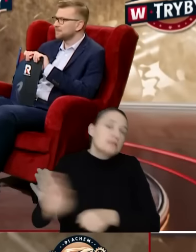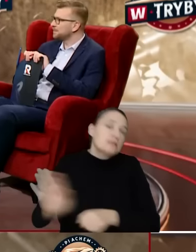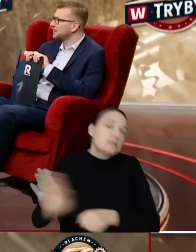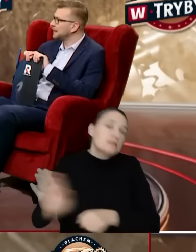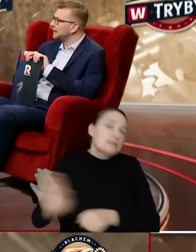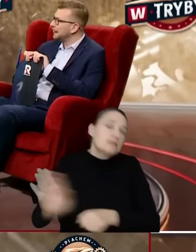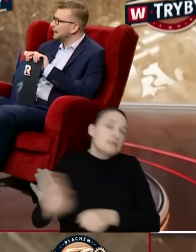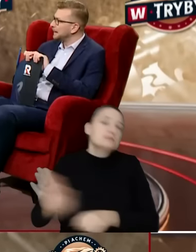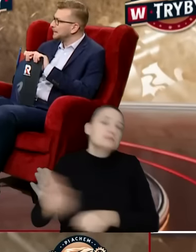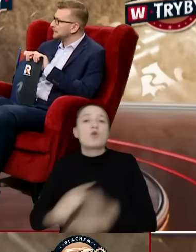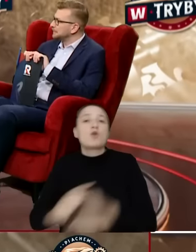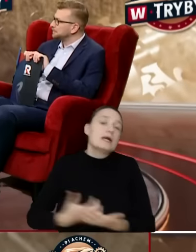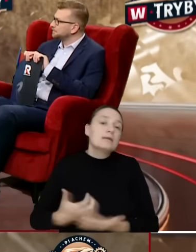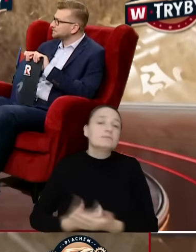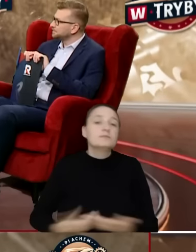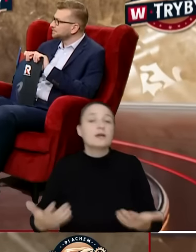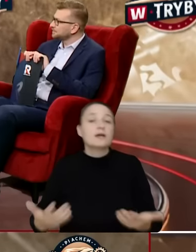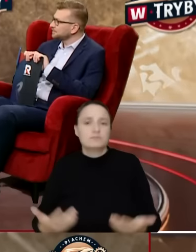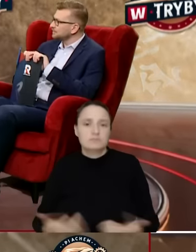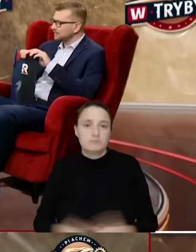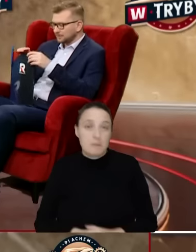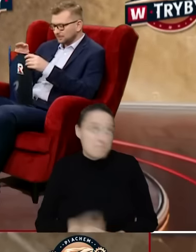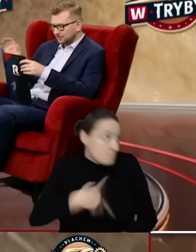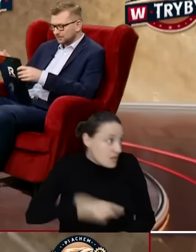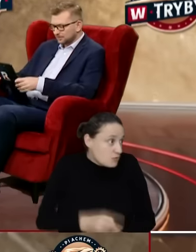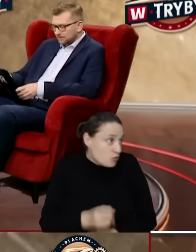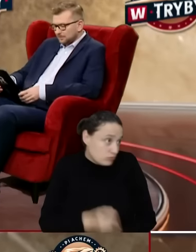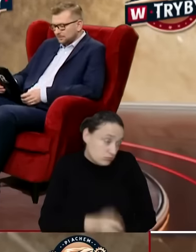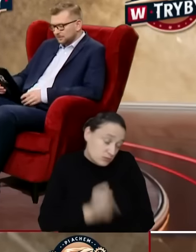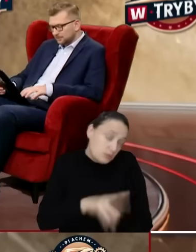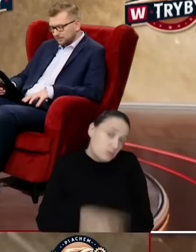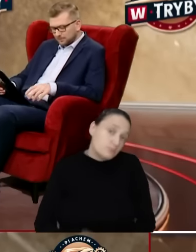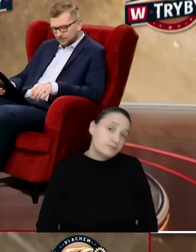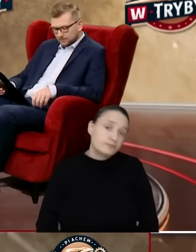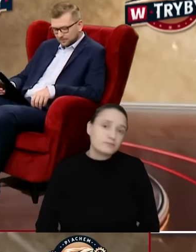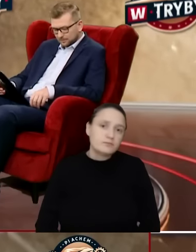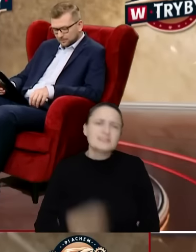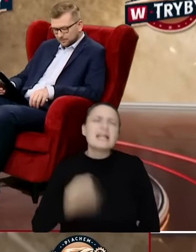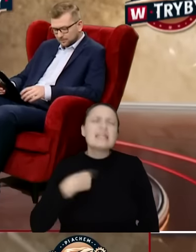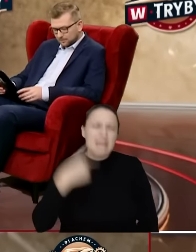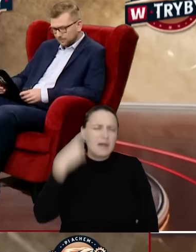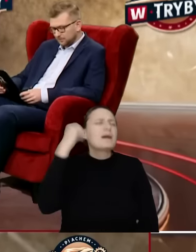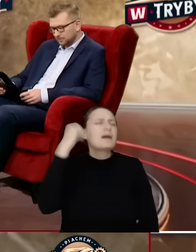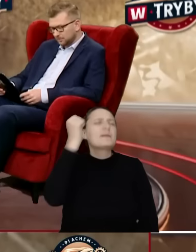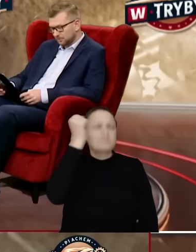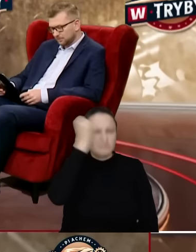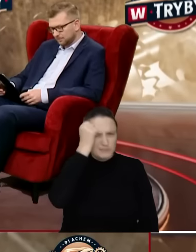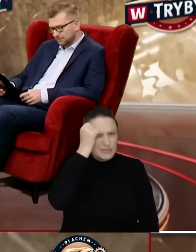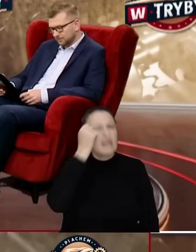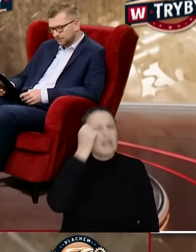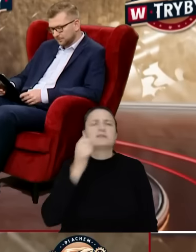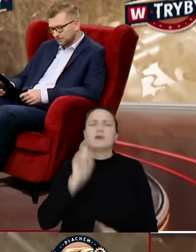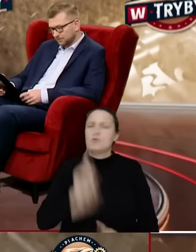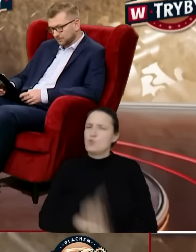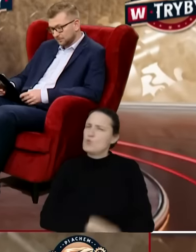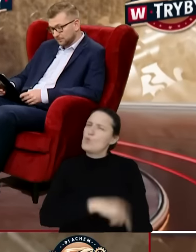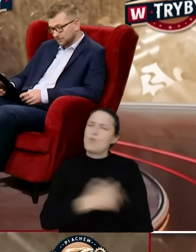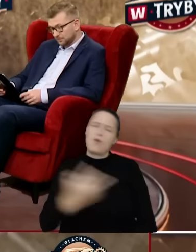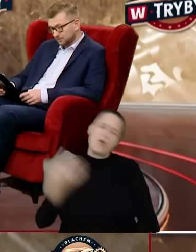ale my się oczywiście czepiamy, tylko że ja mam pamięć jednak nie najkrótszą i pamiętacie,